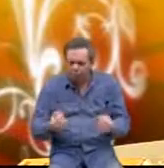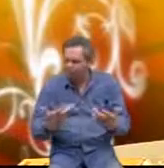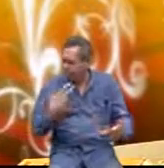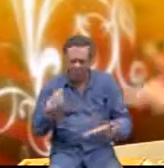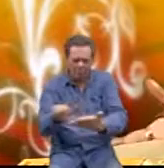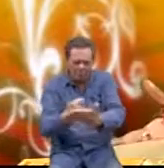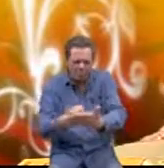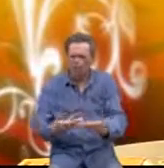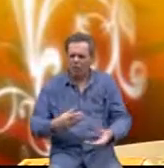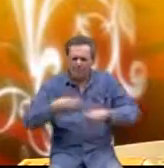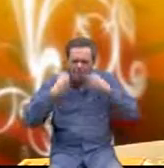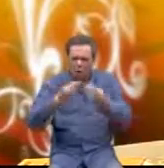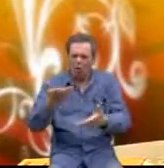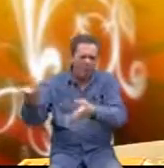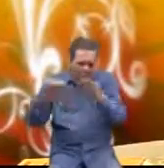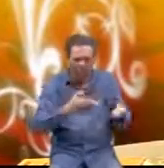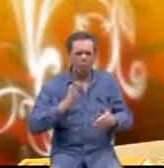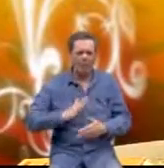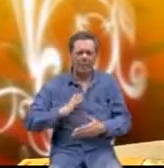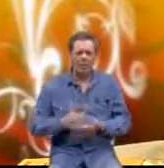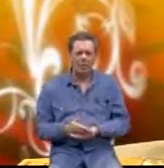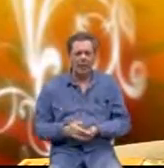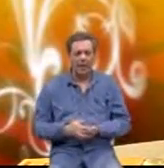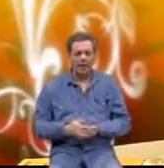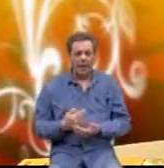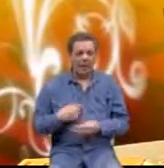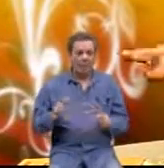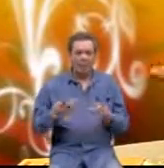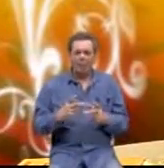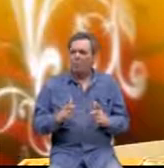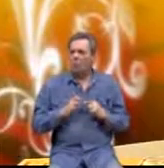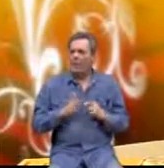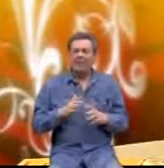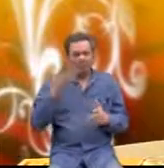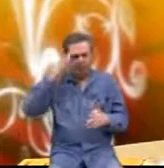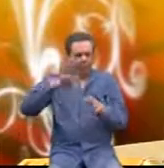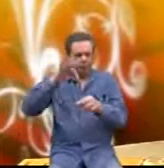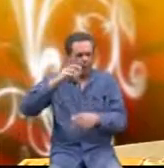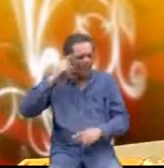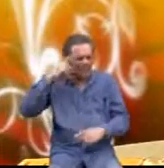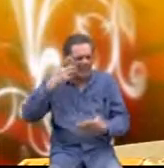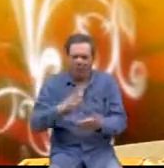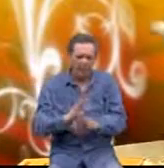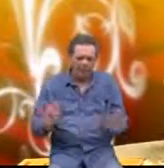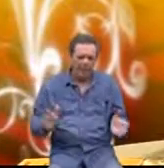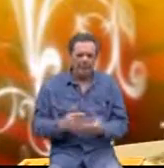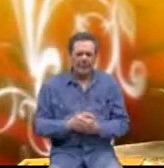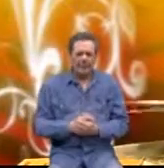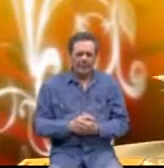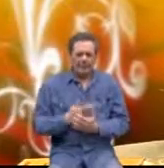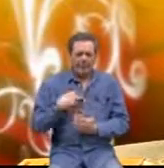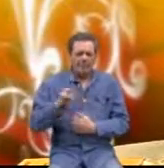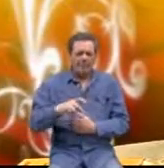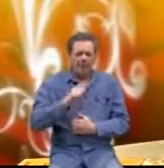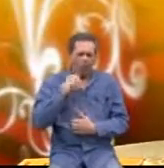pričaju, da vas ugoste, da. Jer to je, ne možemo mi sve čekati znanstveno. Evo recimo, ja sam se dočepala, zapravo imala sam čovjeka